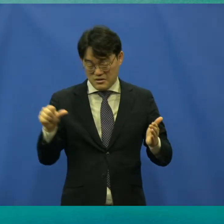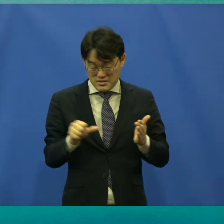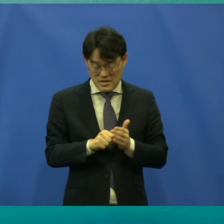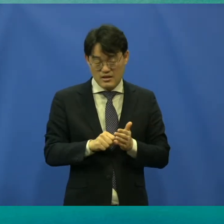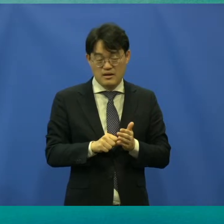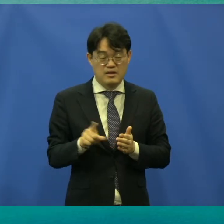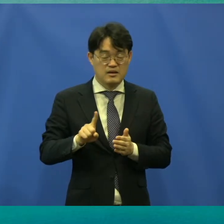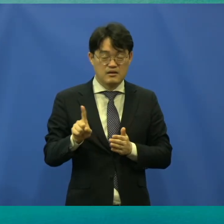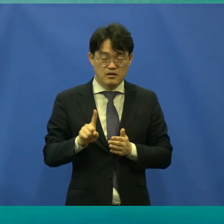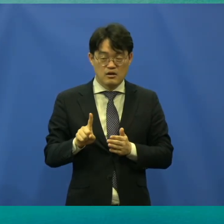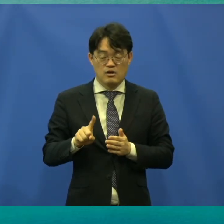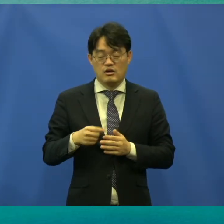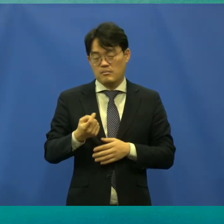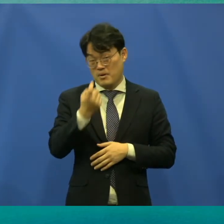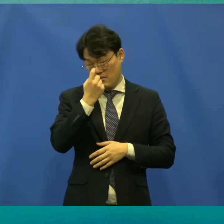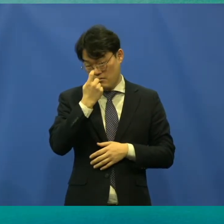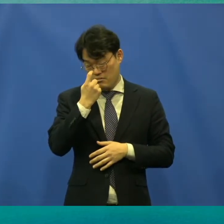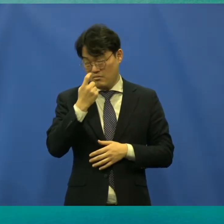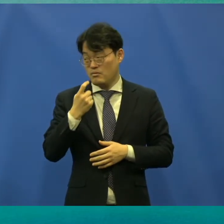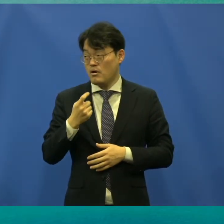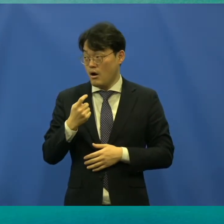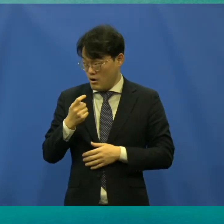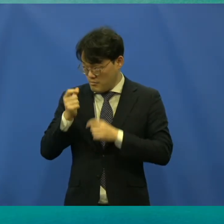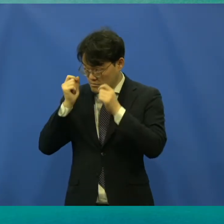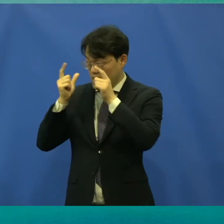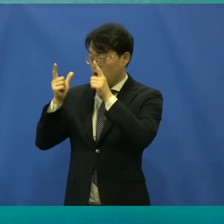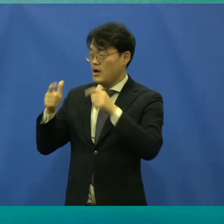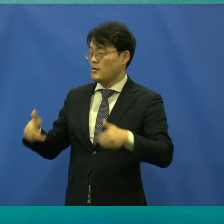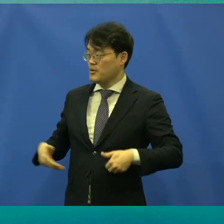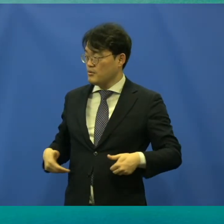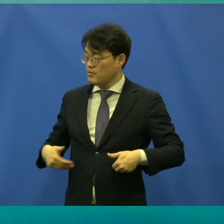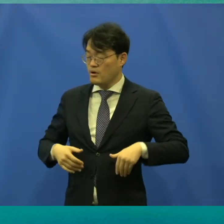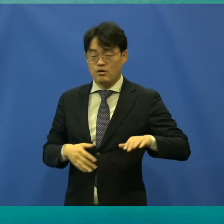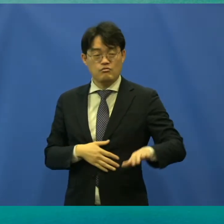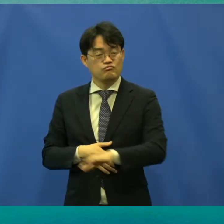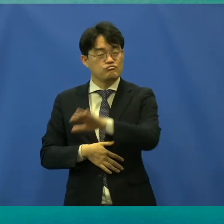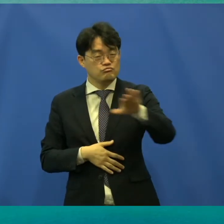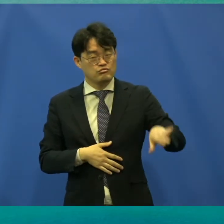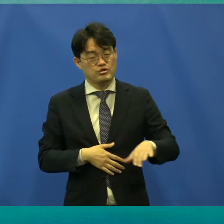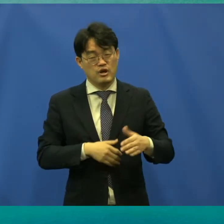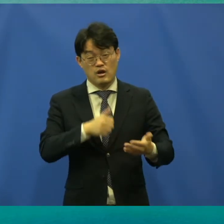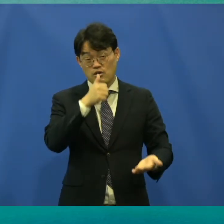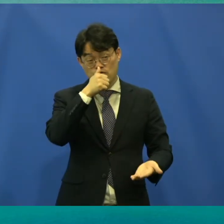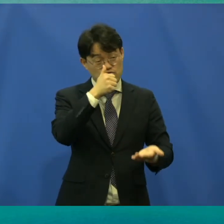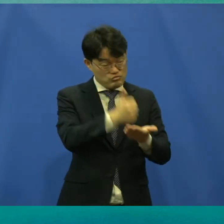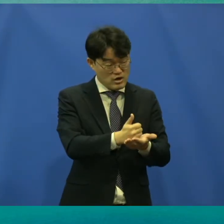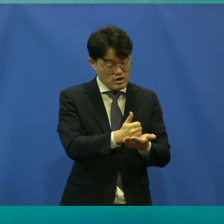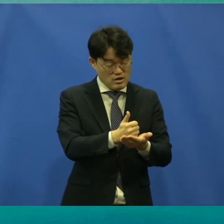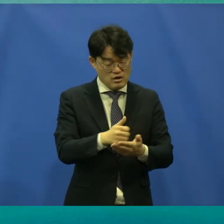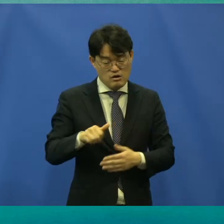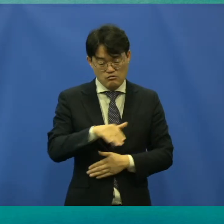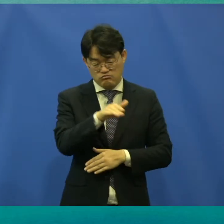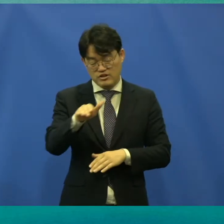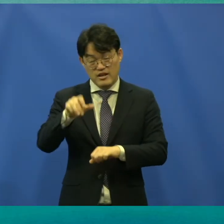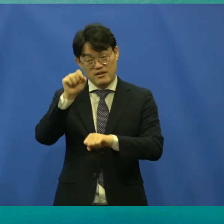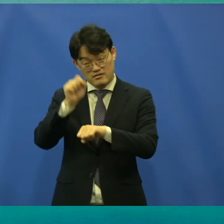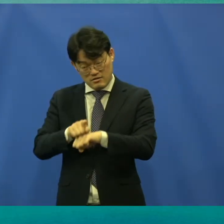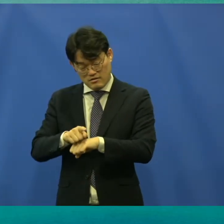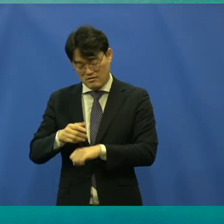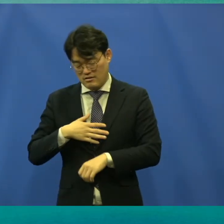우리는 우리의 기질이나 우리의 성향이나 우리의 죄성이나 우리가 가지고 있는 우리의 모든